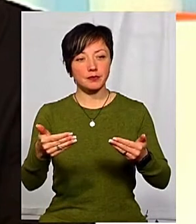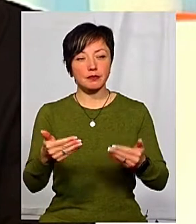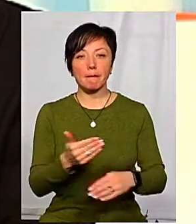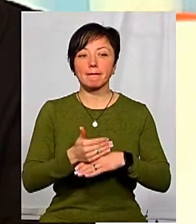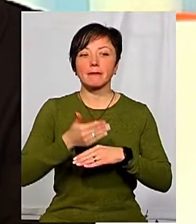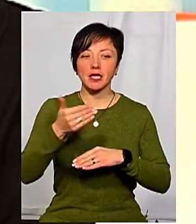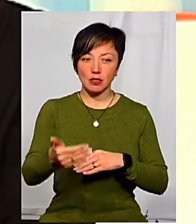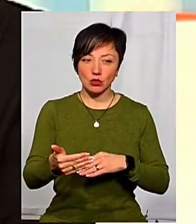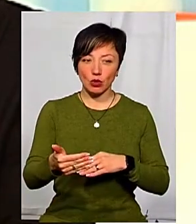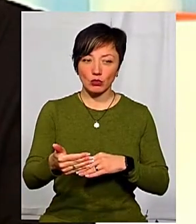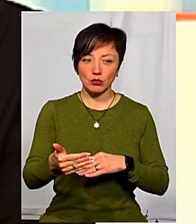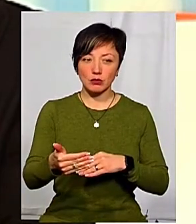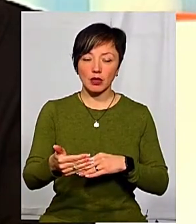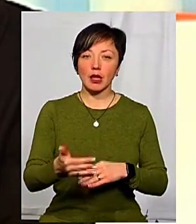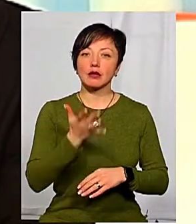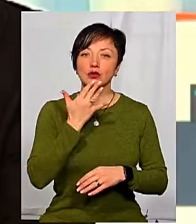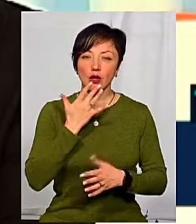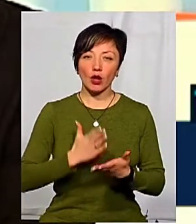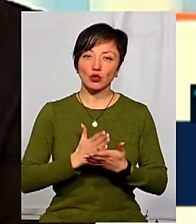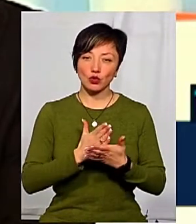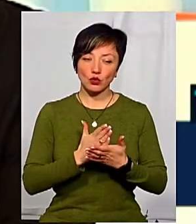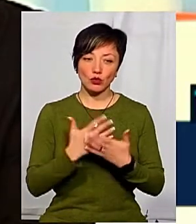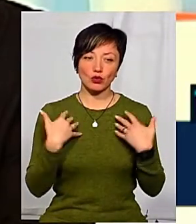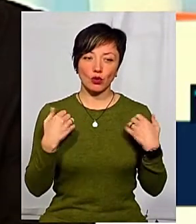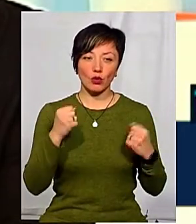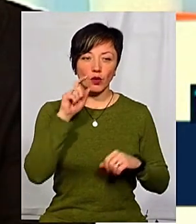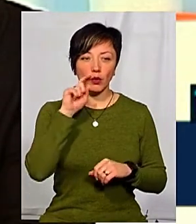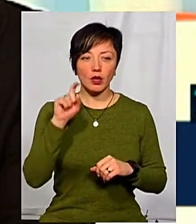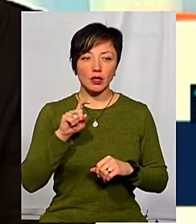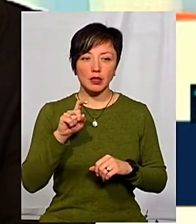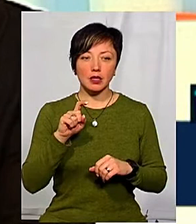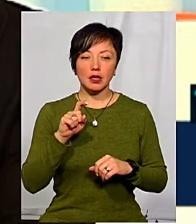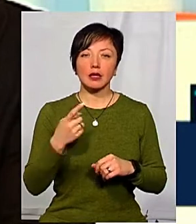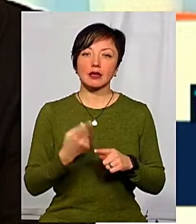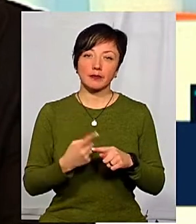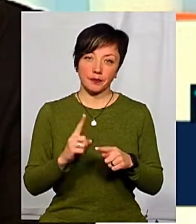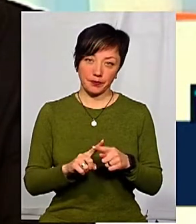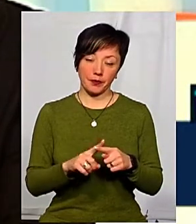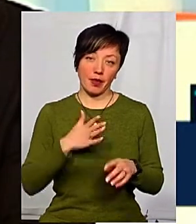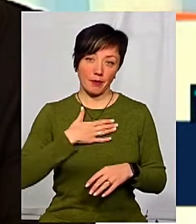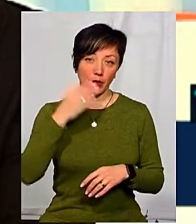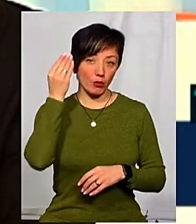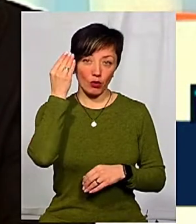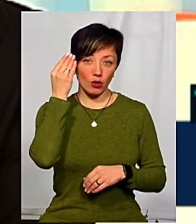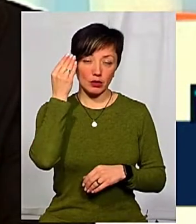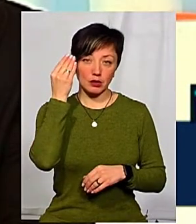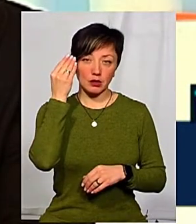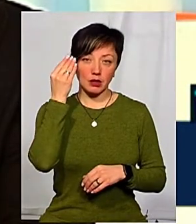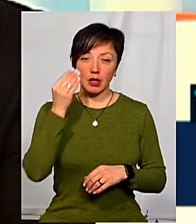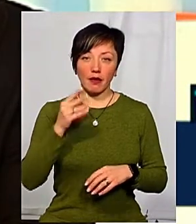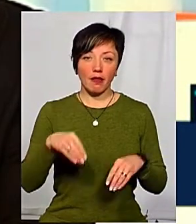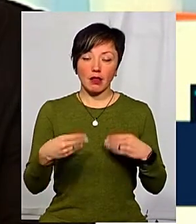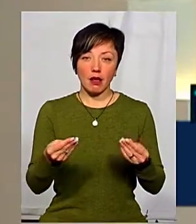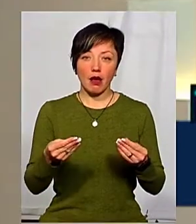занадто пізно от Національною службою здоров'я України, що, так би мовити, ну, на мій погляд, не дало в